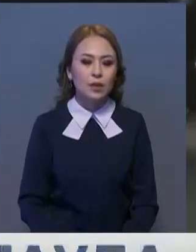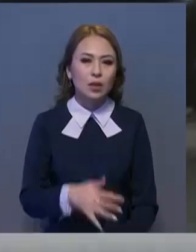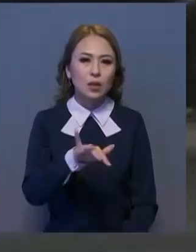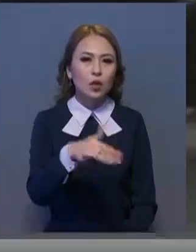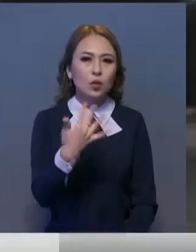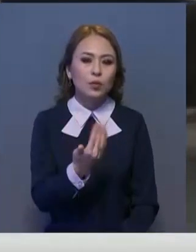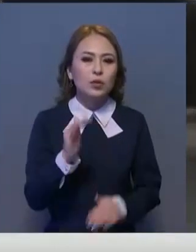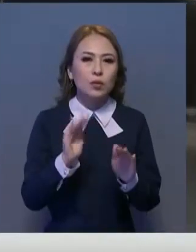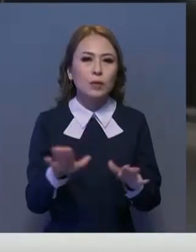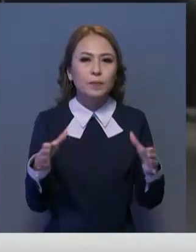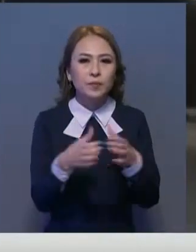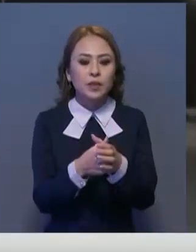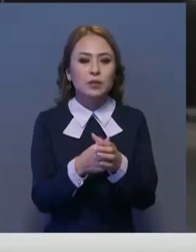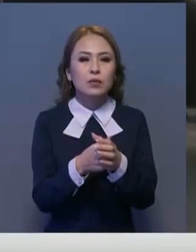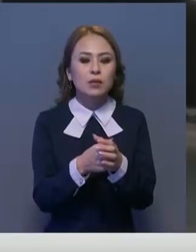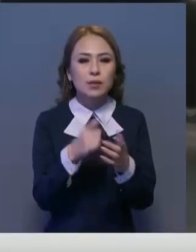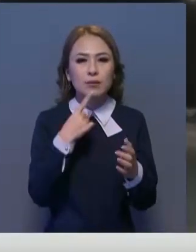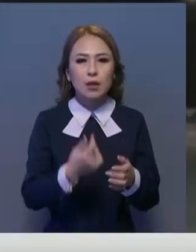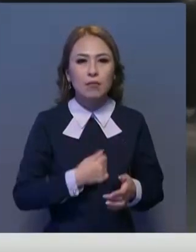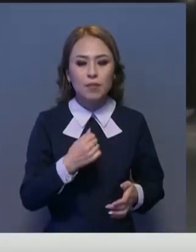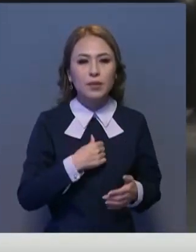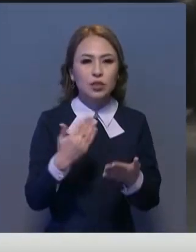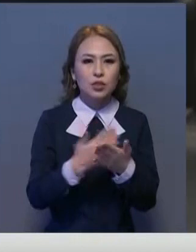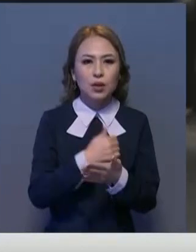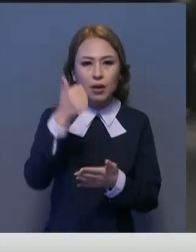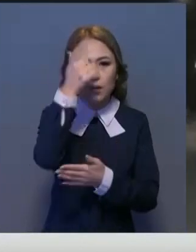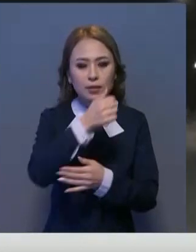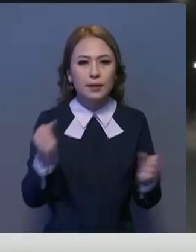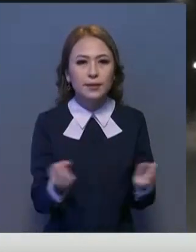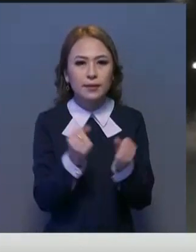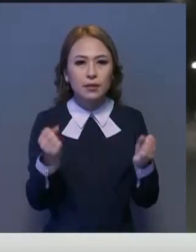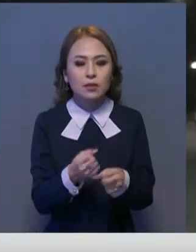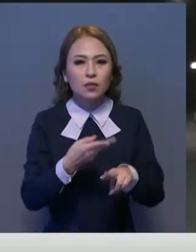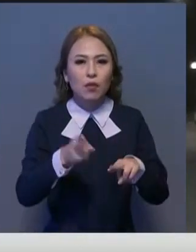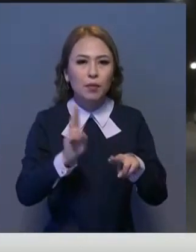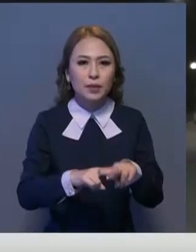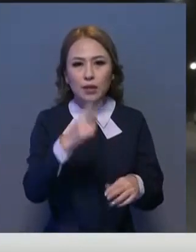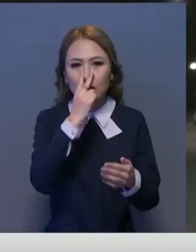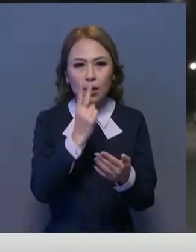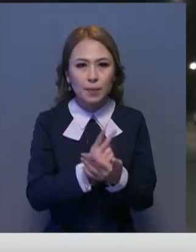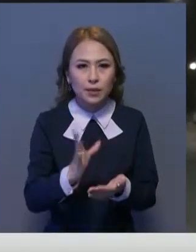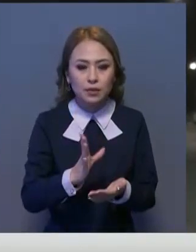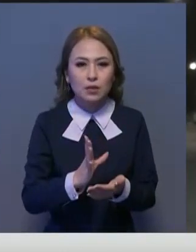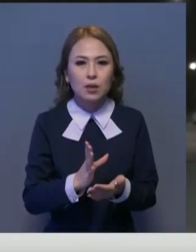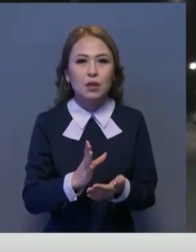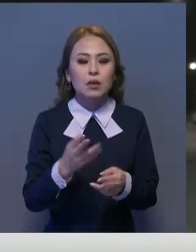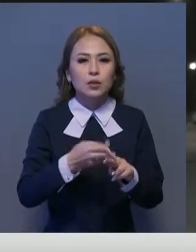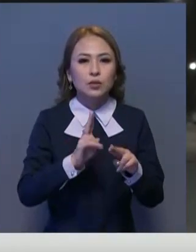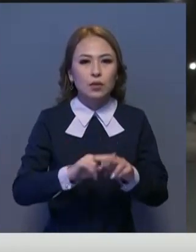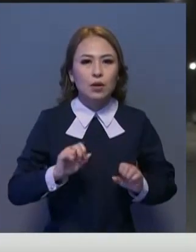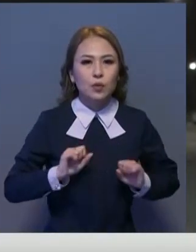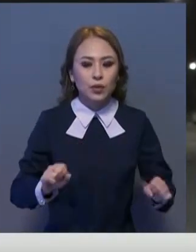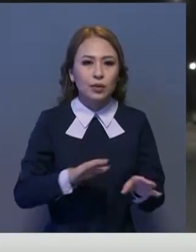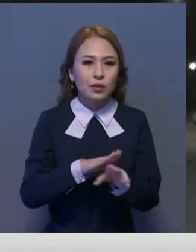55-11 әскери бөлімінің сарбаздары жаңа жылдың мереке түні қыстың аязды боранына қарамастан жауынгерлік қызметті